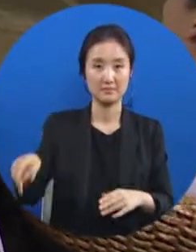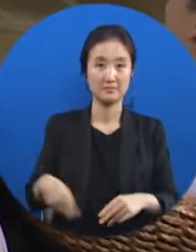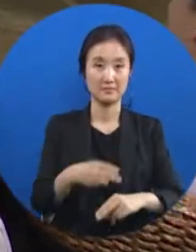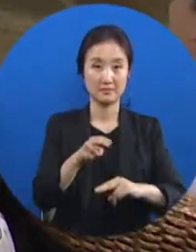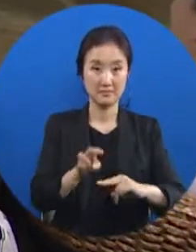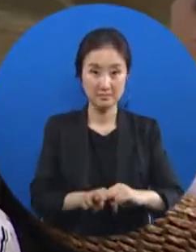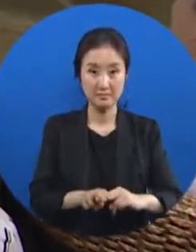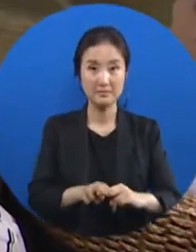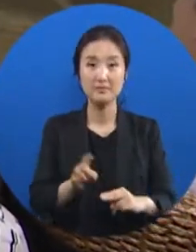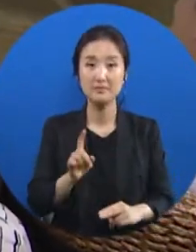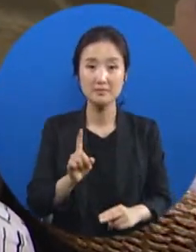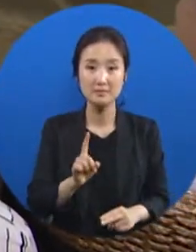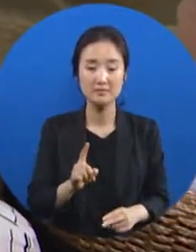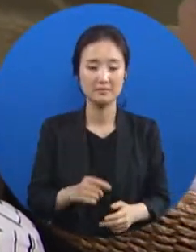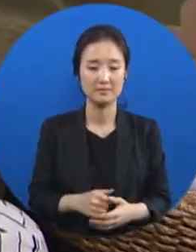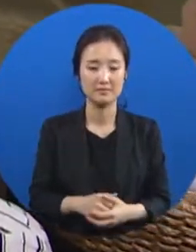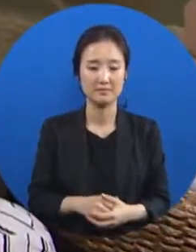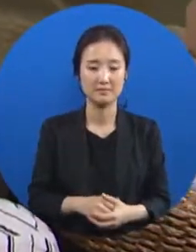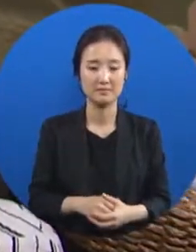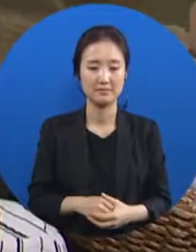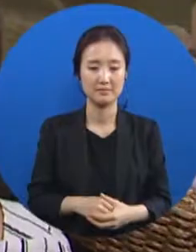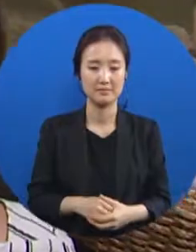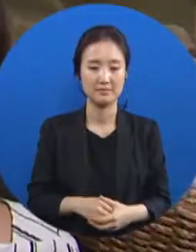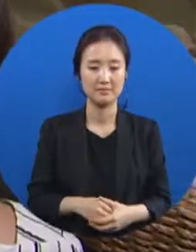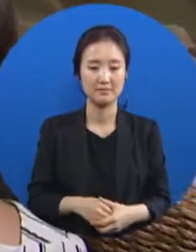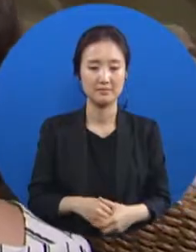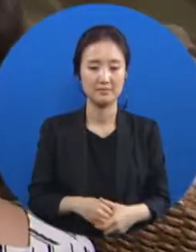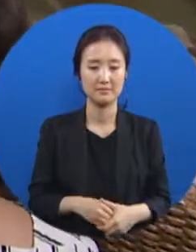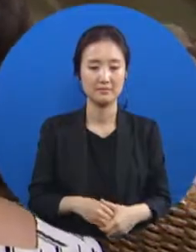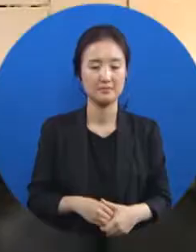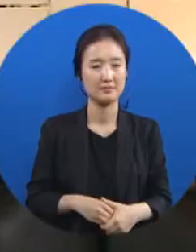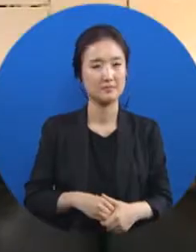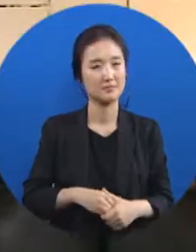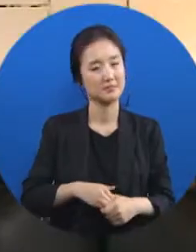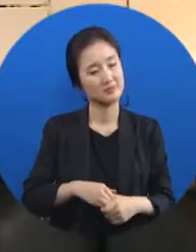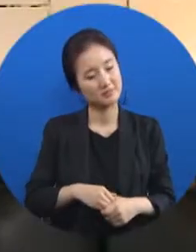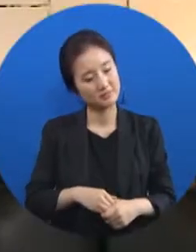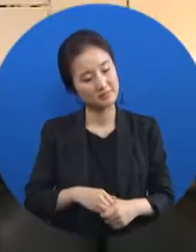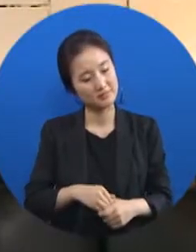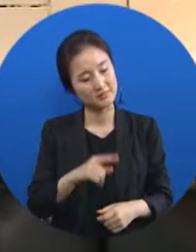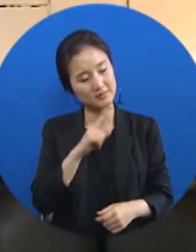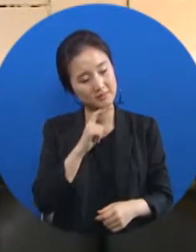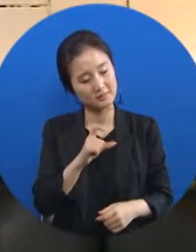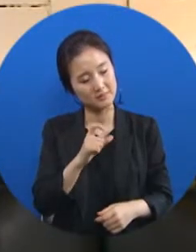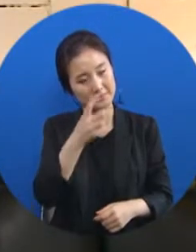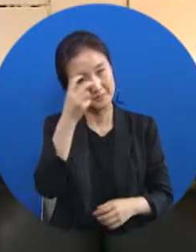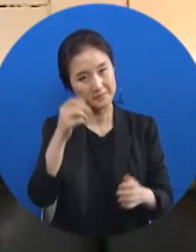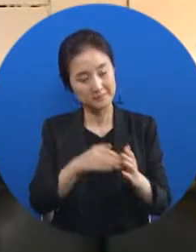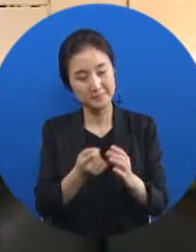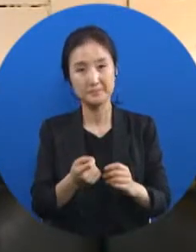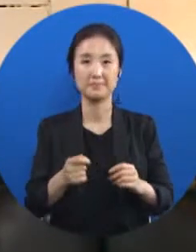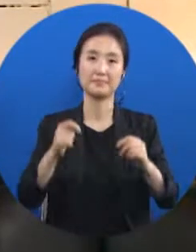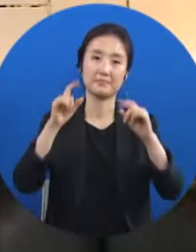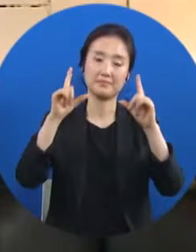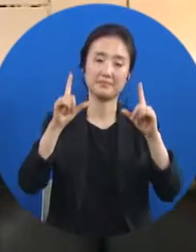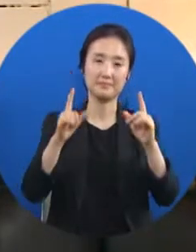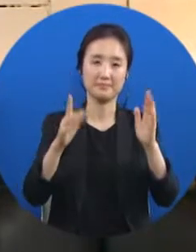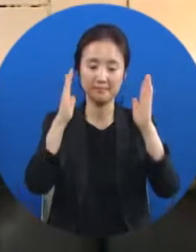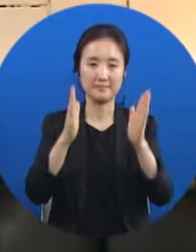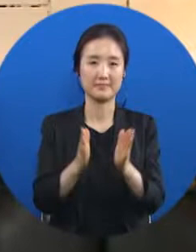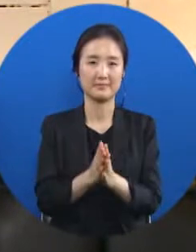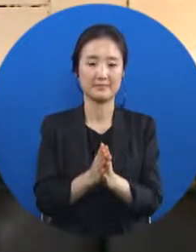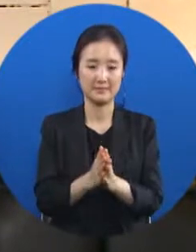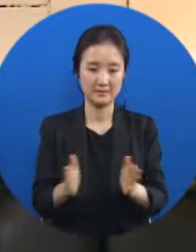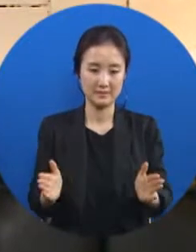저는 머리를 맞대고 한 15분 그리고 침 하면은 공부가 잘 돼. 그래서 머리 맞대고 딱 자고